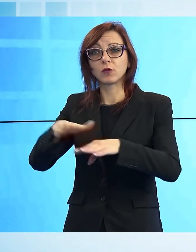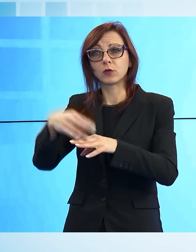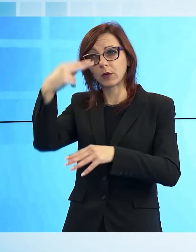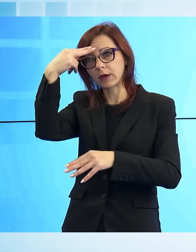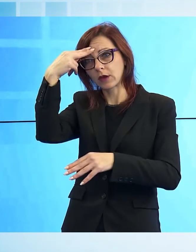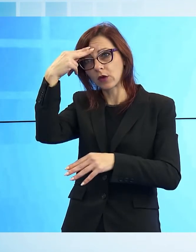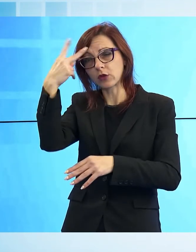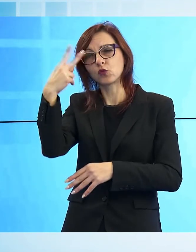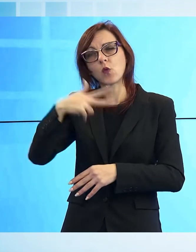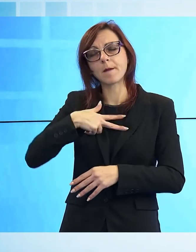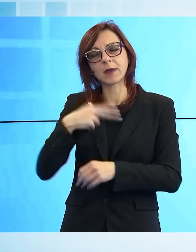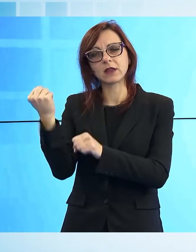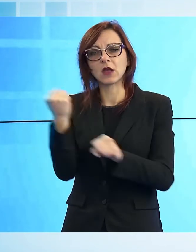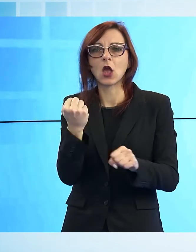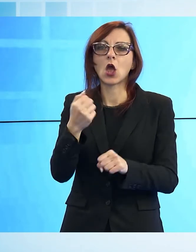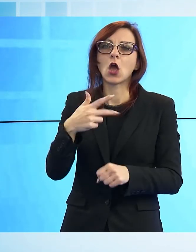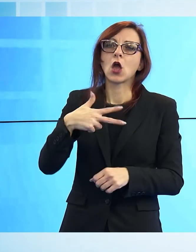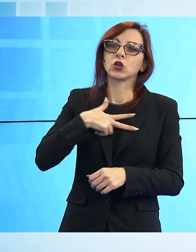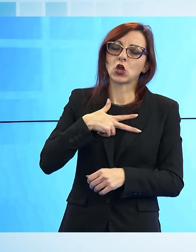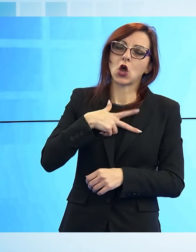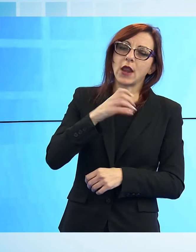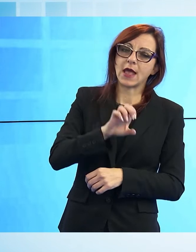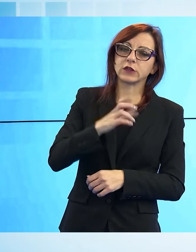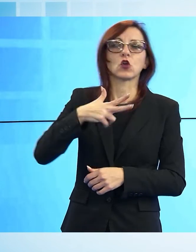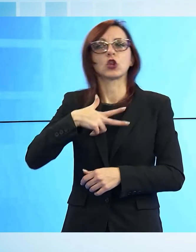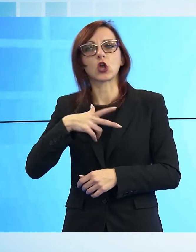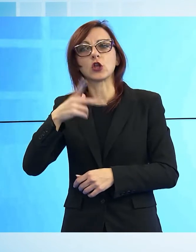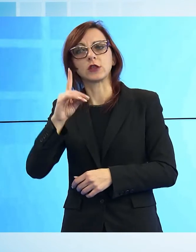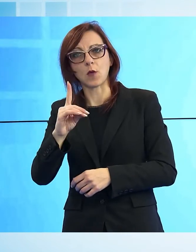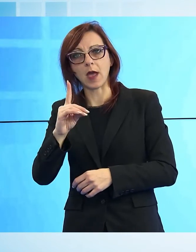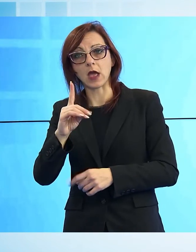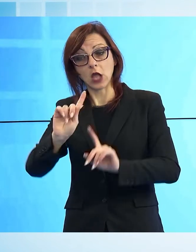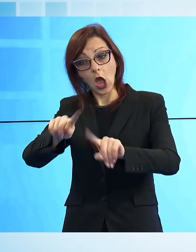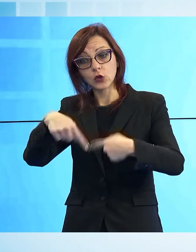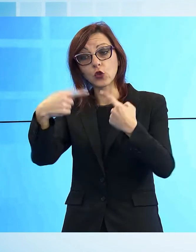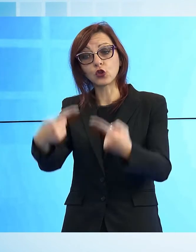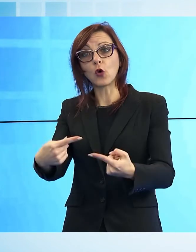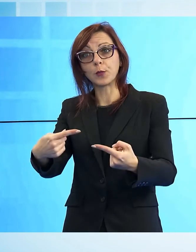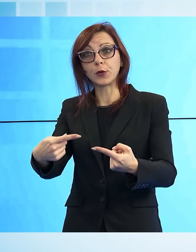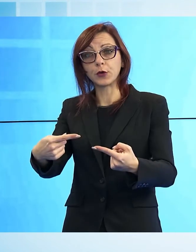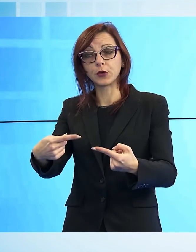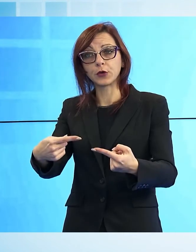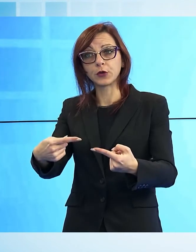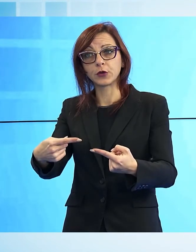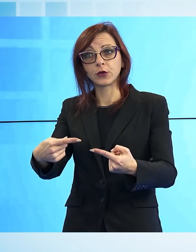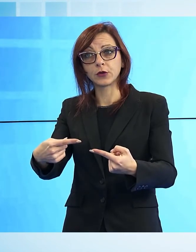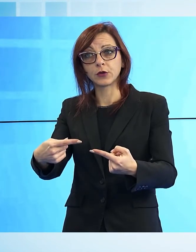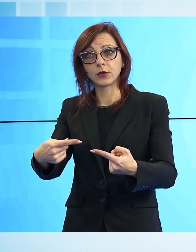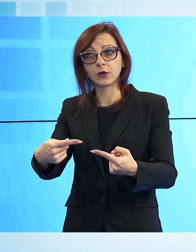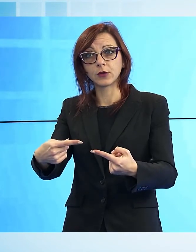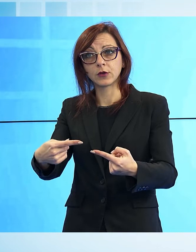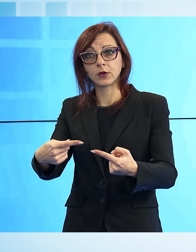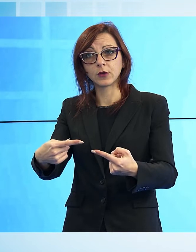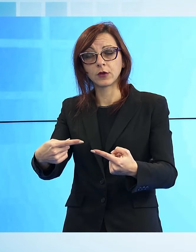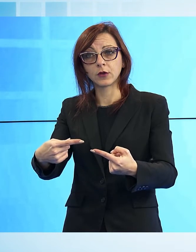sono stati fondamentali, Don Enzo e Don Diomede. E a seguire faremo poi la rappresentazione